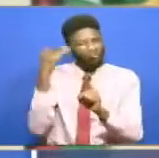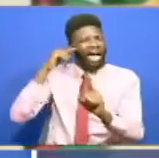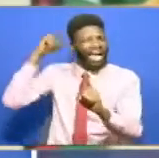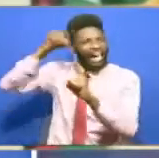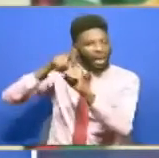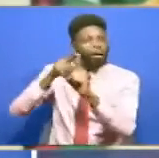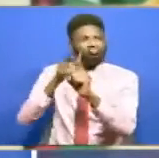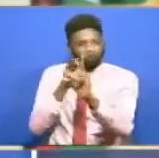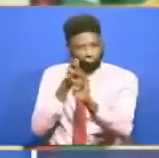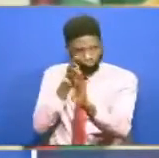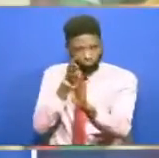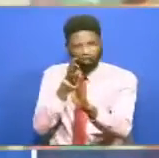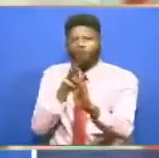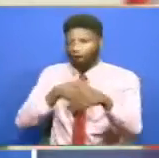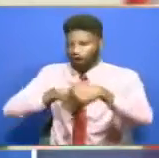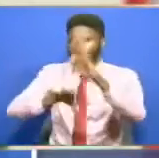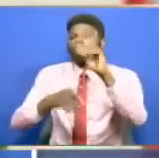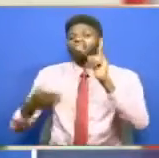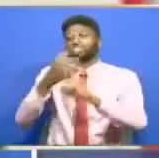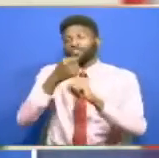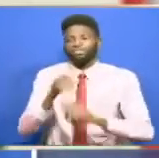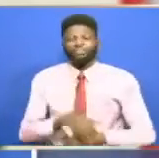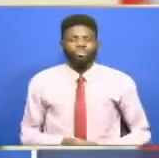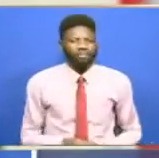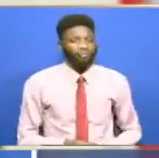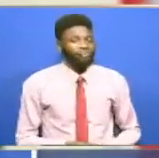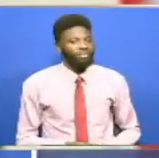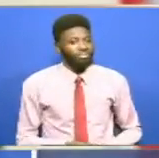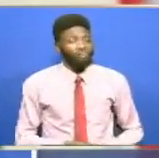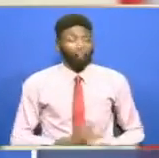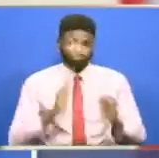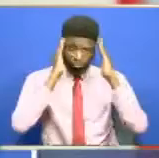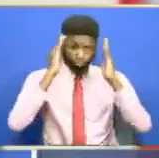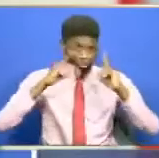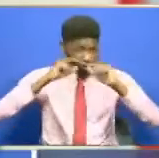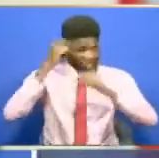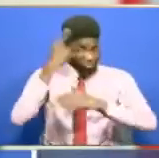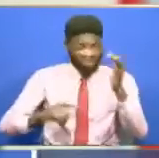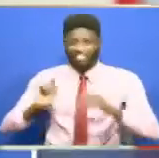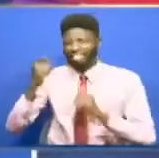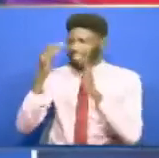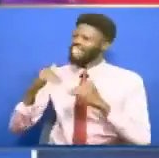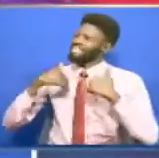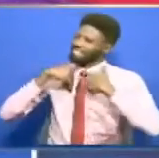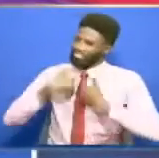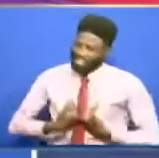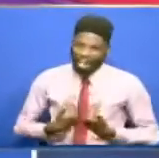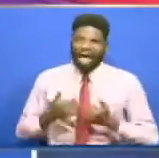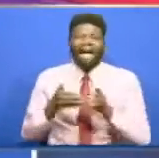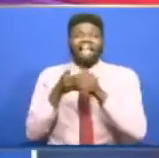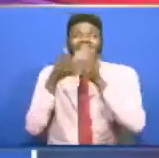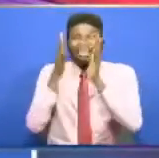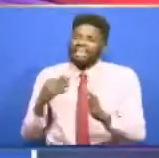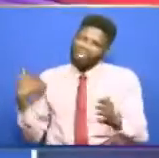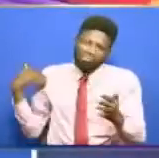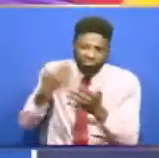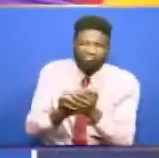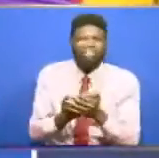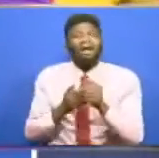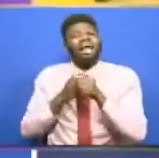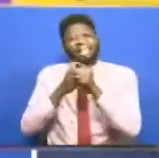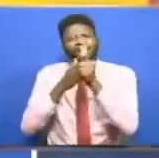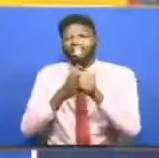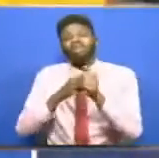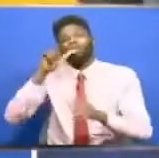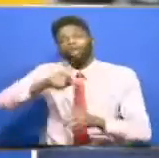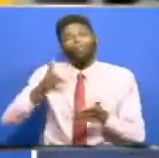to be after independence. Kulingana na Mutua, wa Kenya wamechoka na mfumo wa uongozi ambao umewapa uongozi duni kwa miaka mingi.